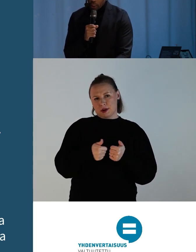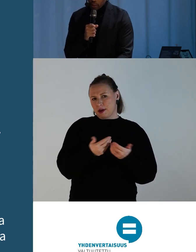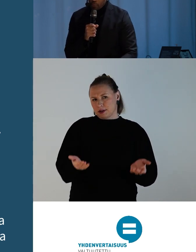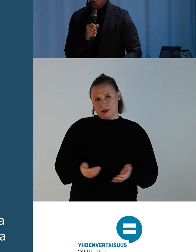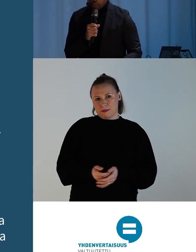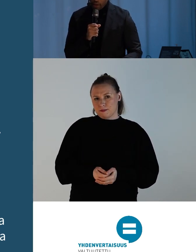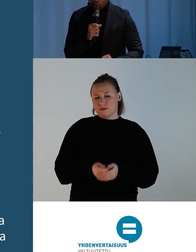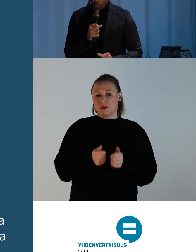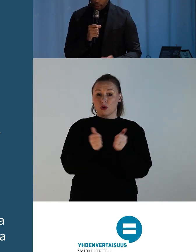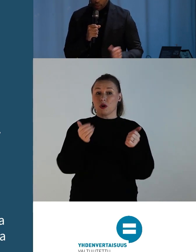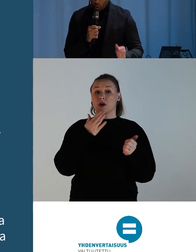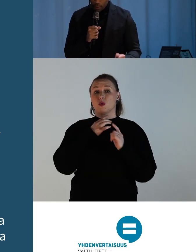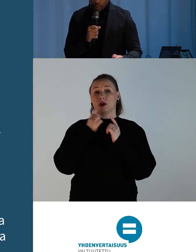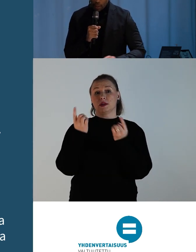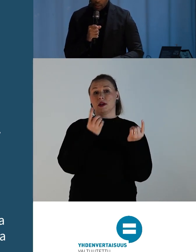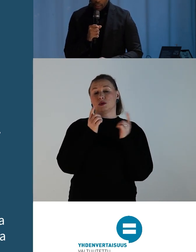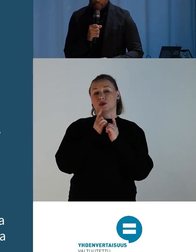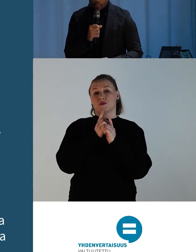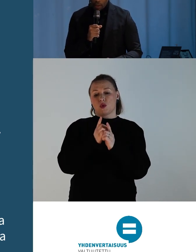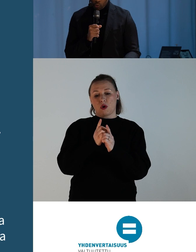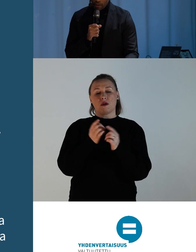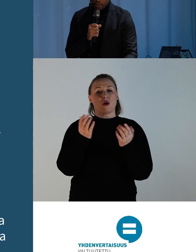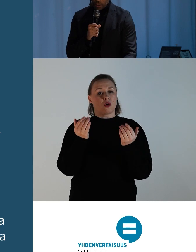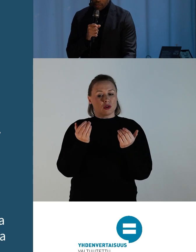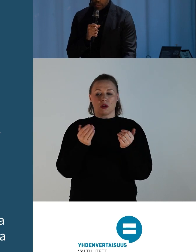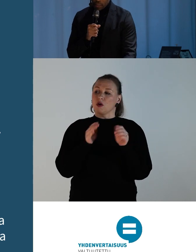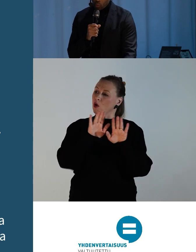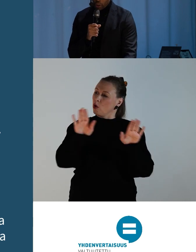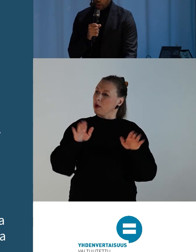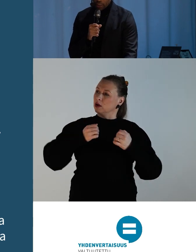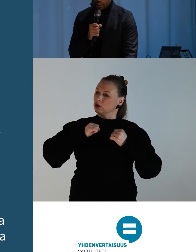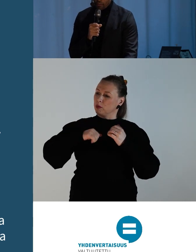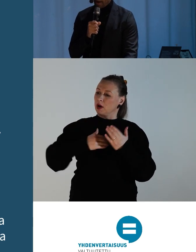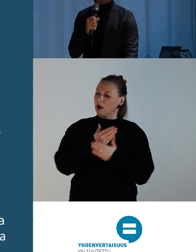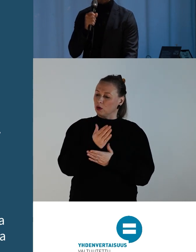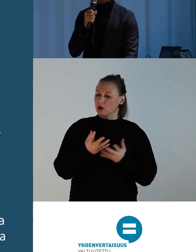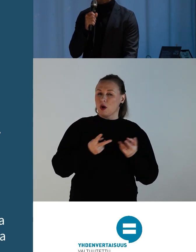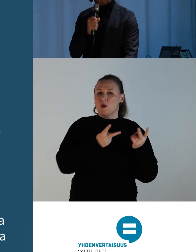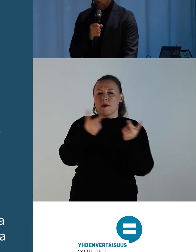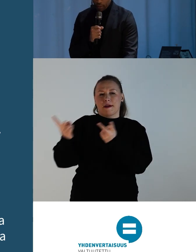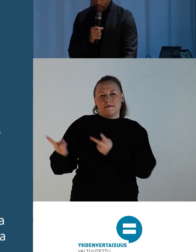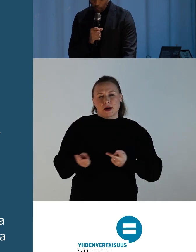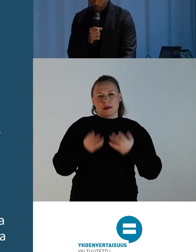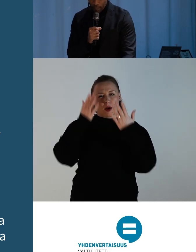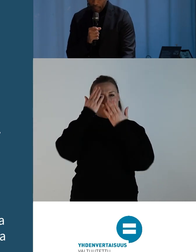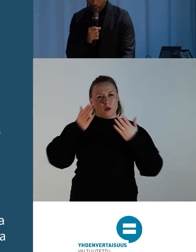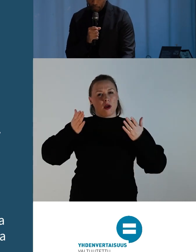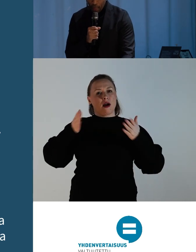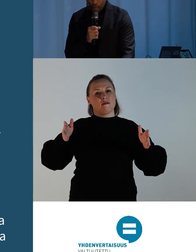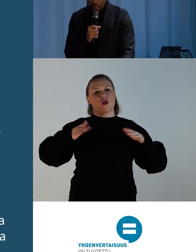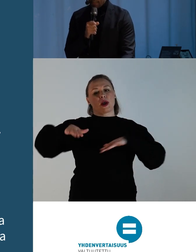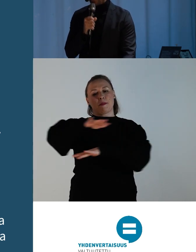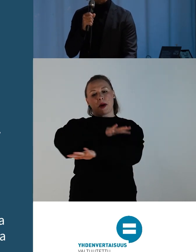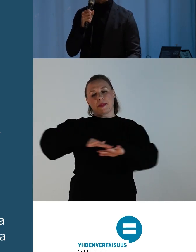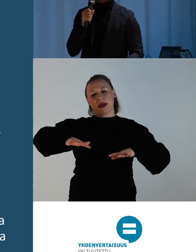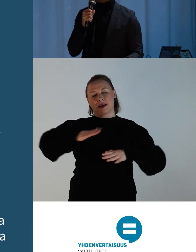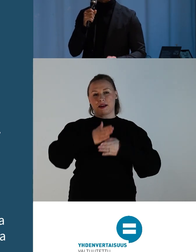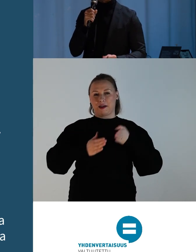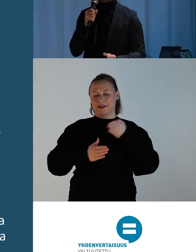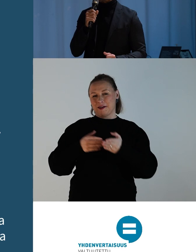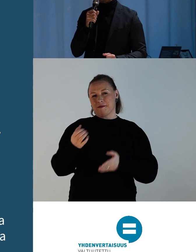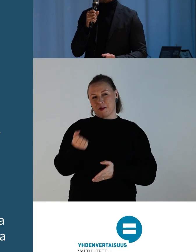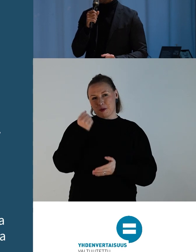osallistuvan odotetaan pyrkivän omalla toiminnallaan rakentamaan yhdenvertaista, kunnioittavaa ja avointa ilmapiiriä. Ja meillä on